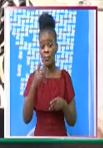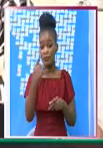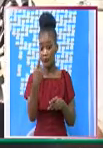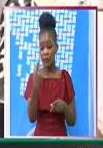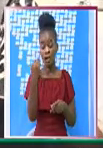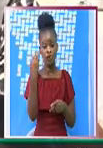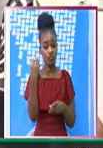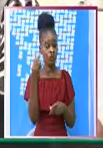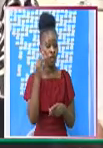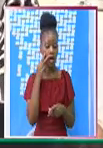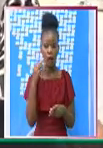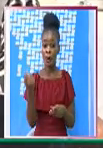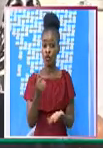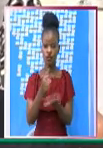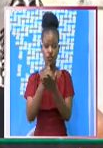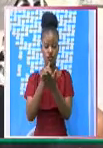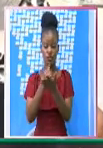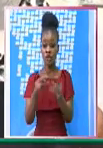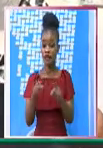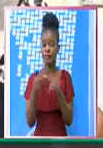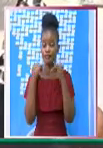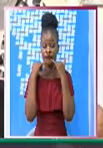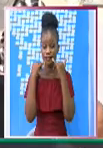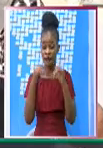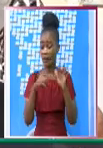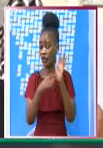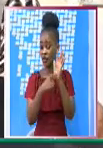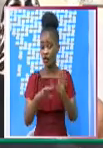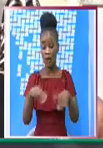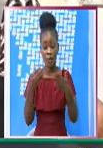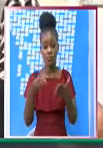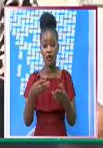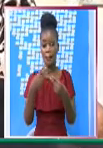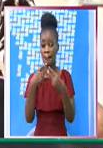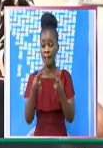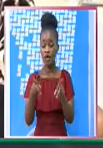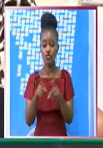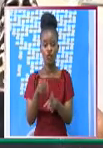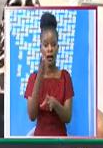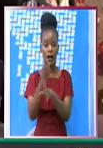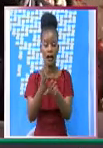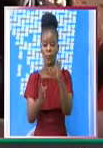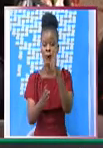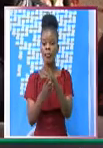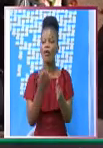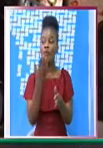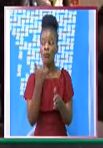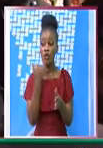emu kituyambise okulaba nti waliwo yali atandise ekizimbe kye nga ayagala